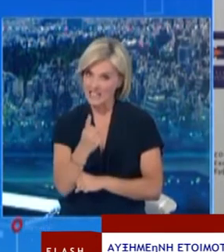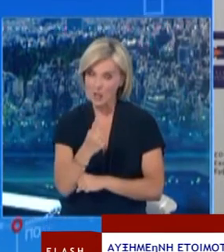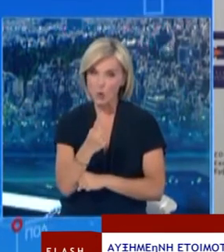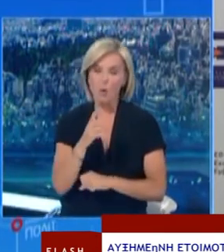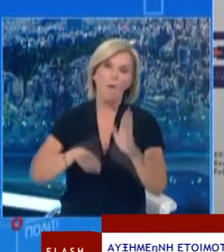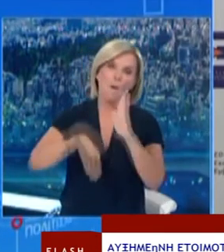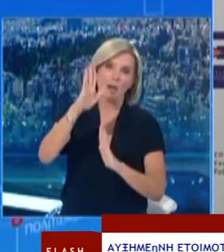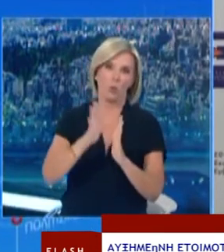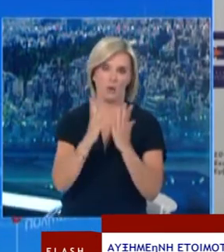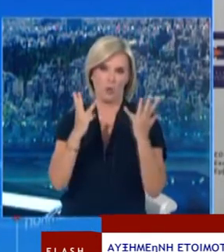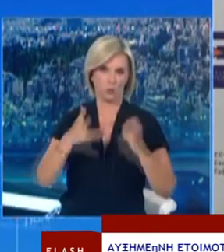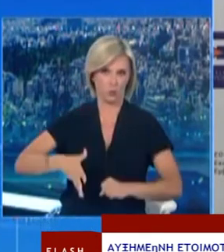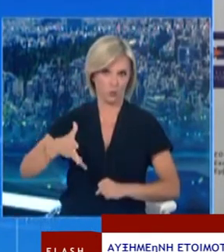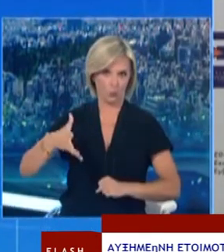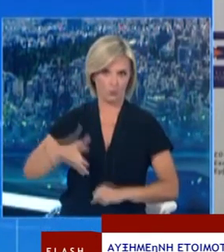πληθυσμού.